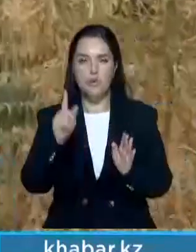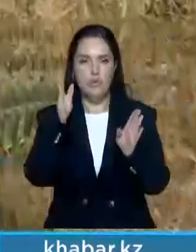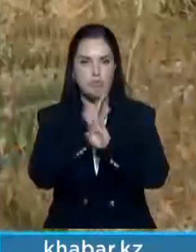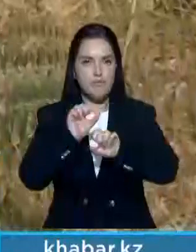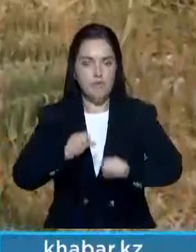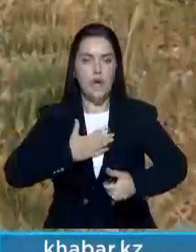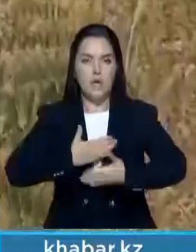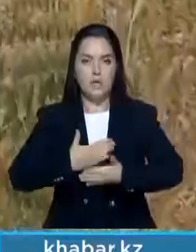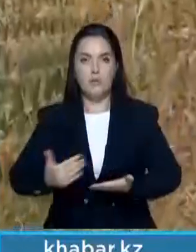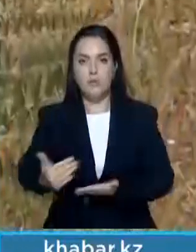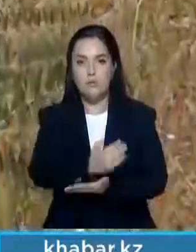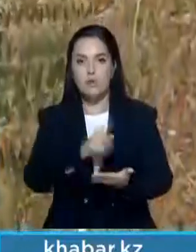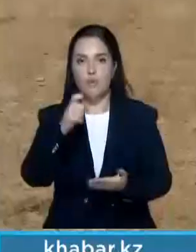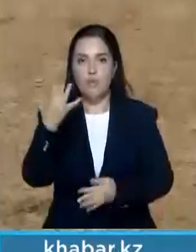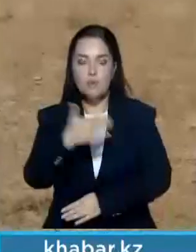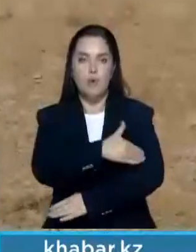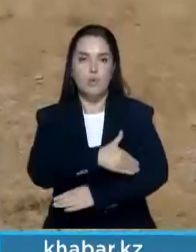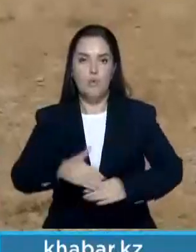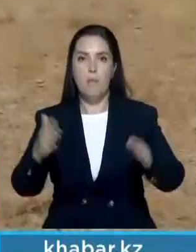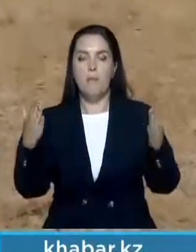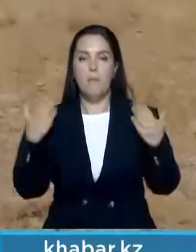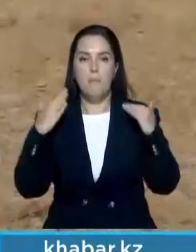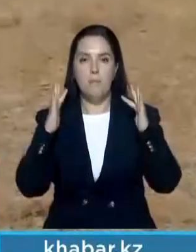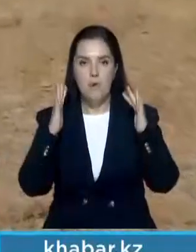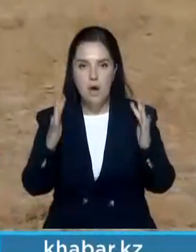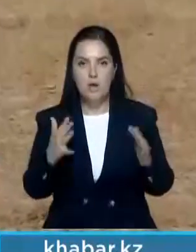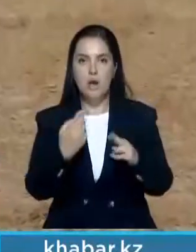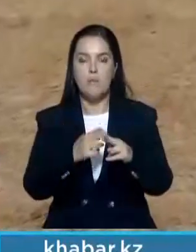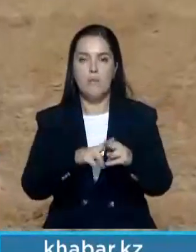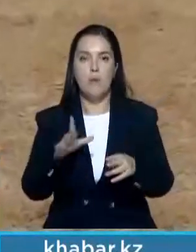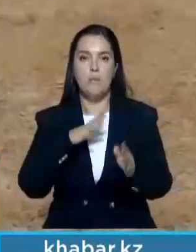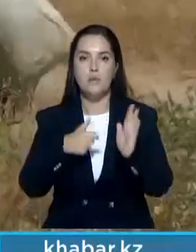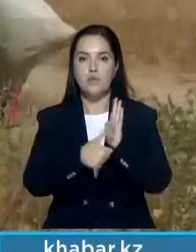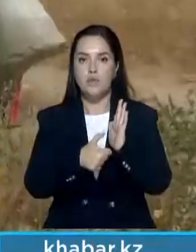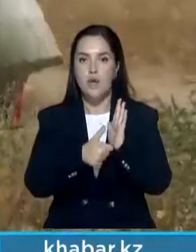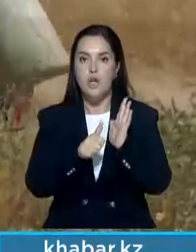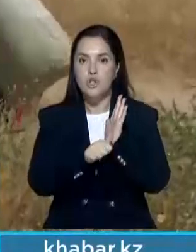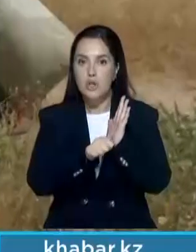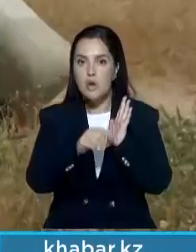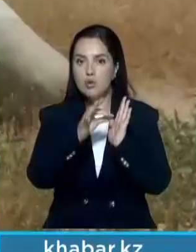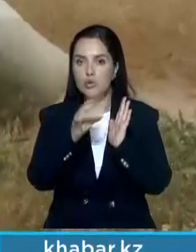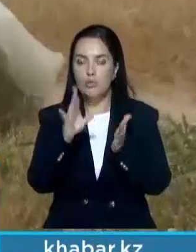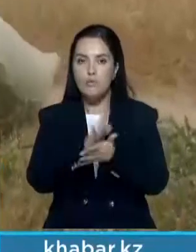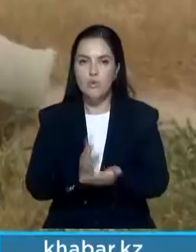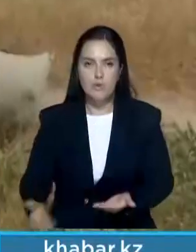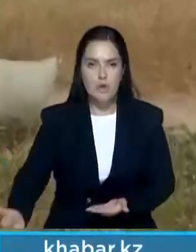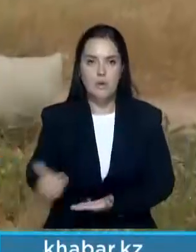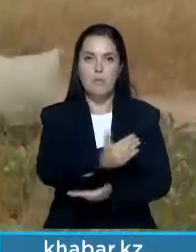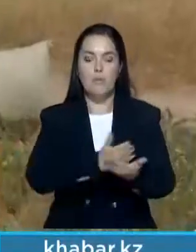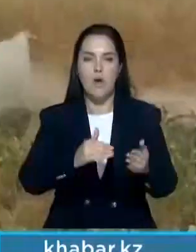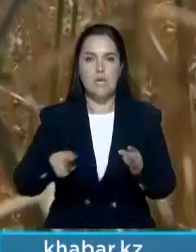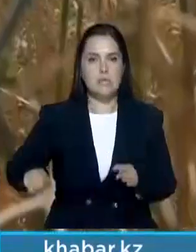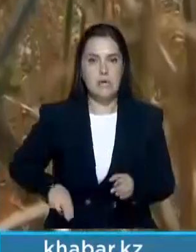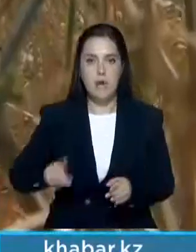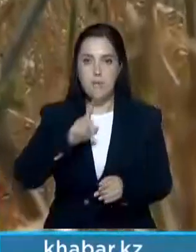убрали порядка 150 улиц из парков скверов и арыков вывезли 60 тонн мусора по данным директора молодёжного